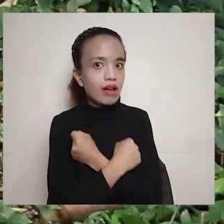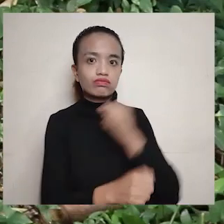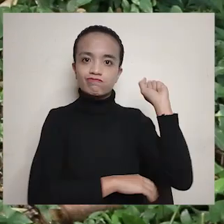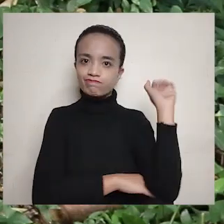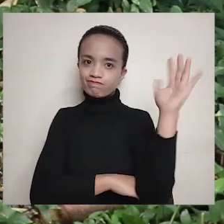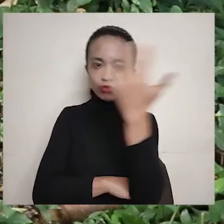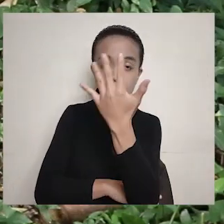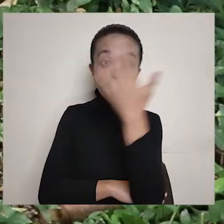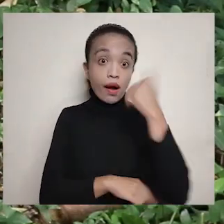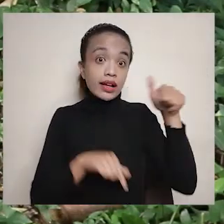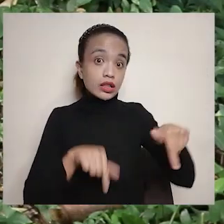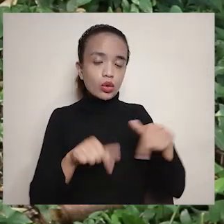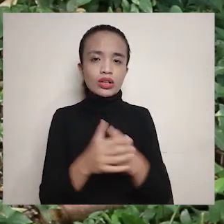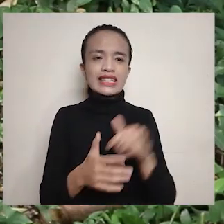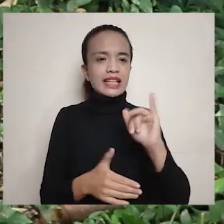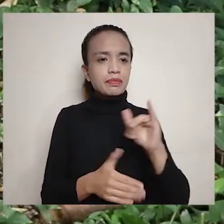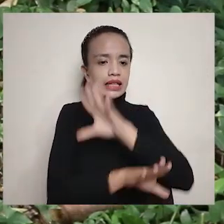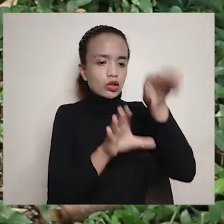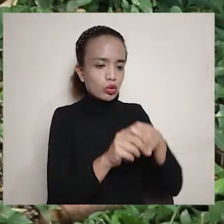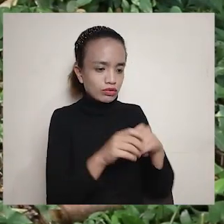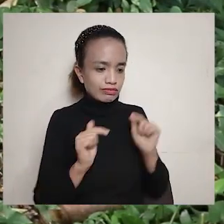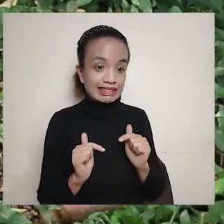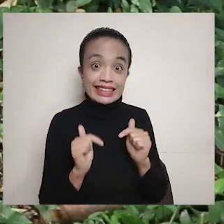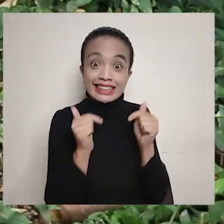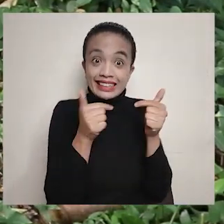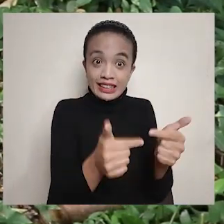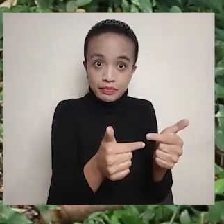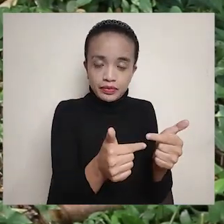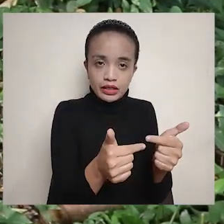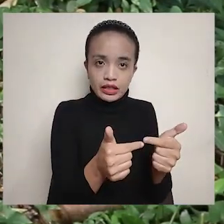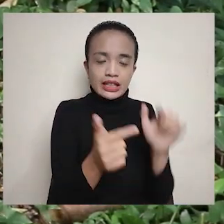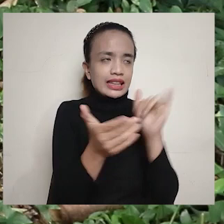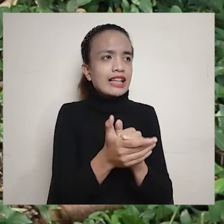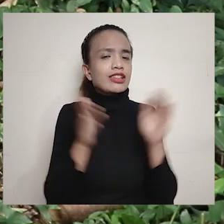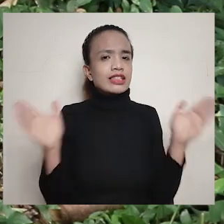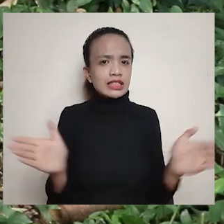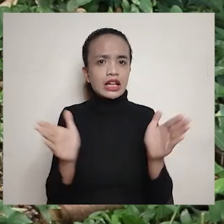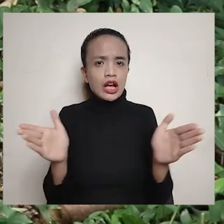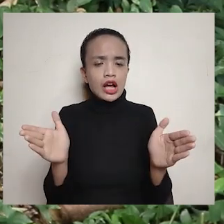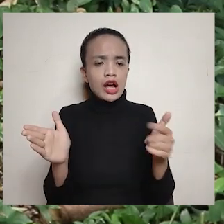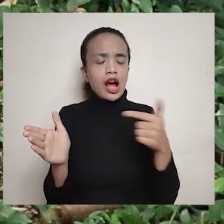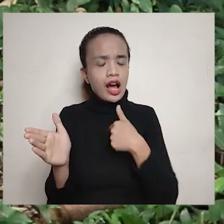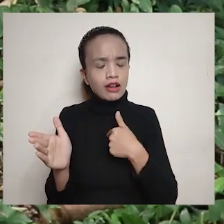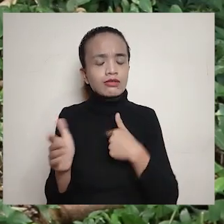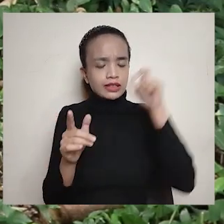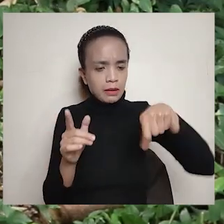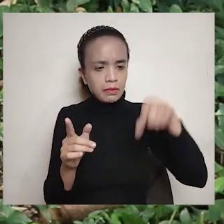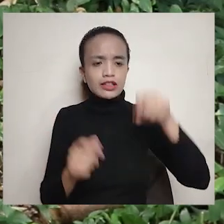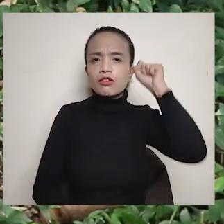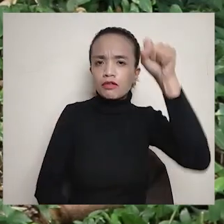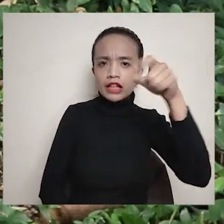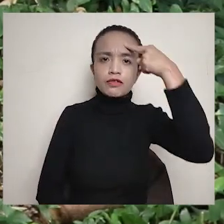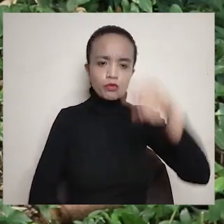aming bahagi ng pamana at ito yung nag-uudyok sa akin na talagang ipaglaban ang ating